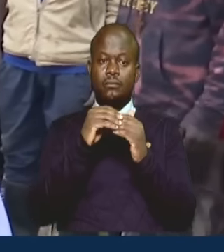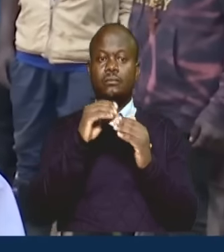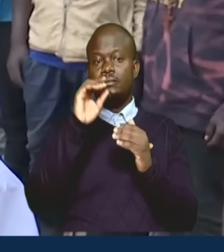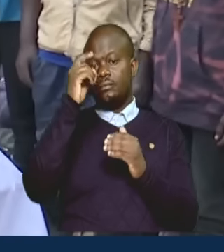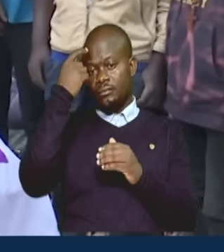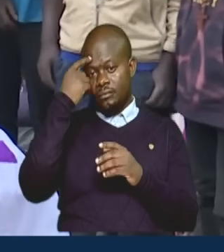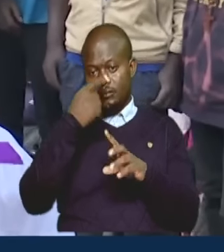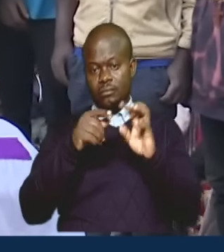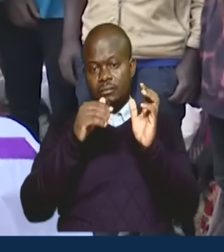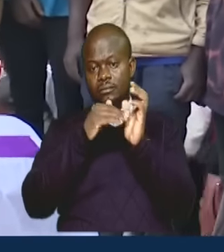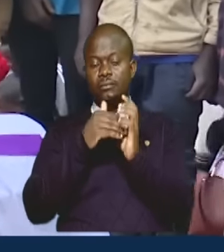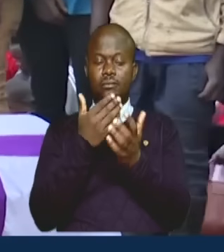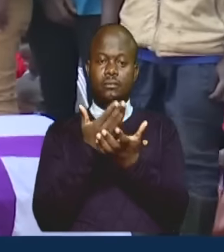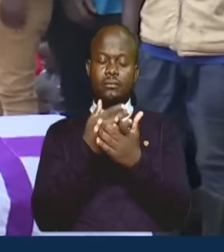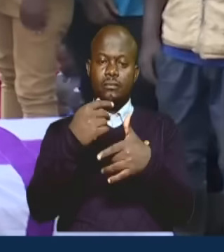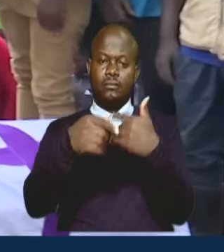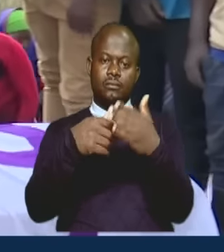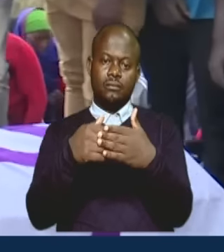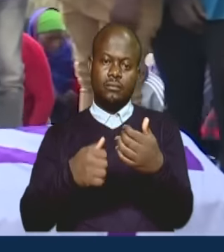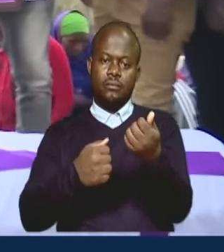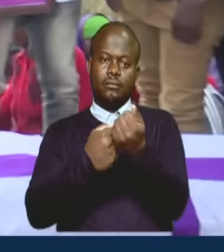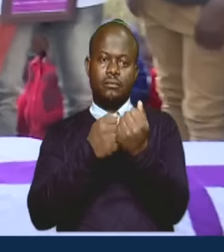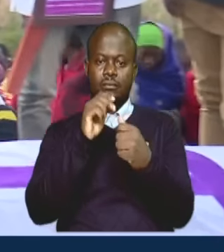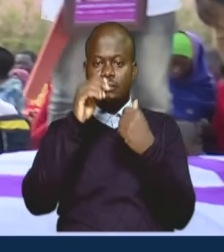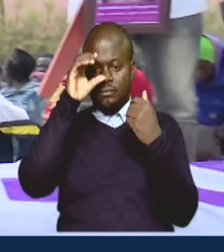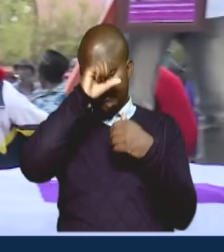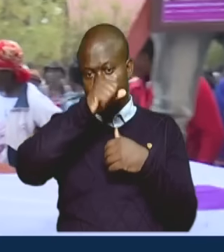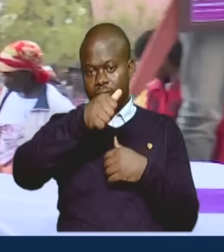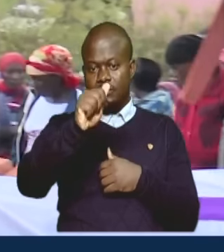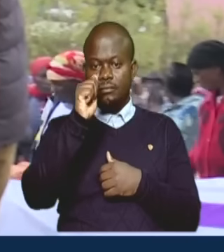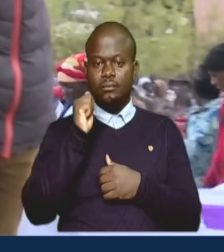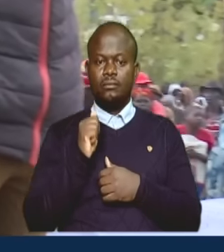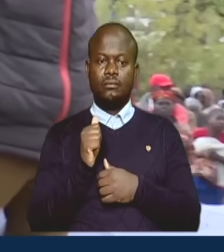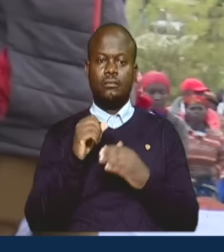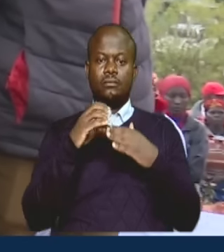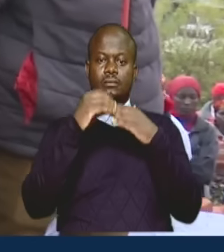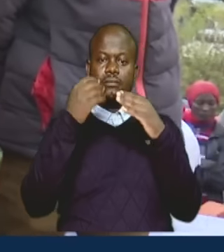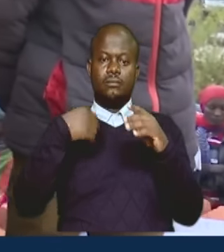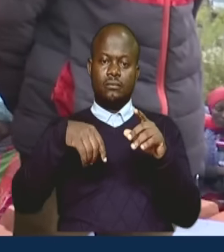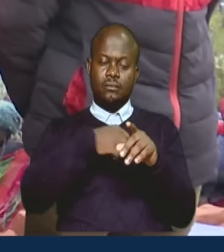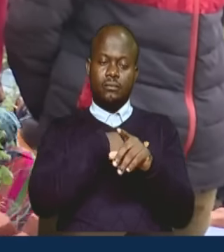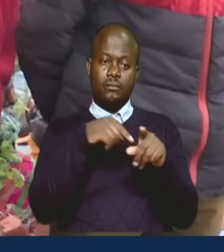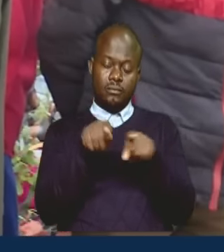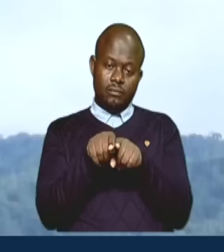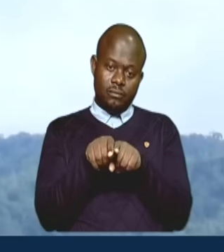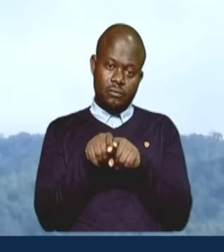kandi nazo zizakomeza gufata umugongo aba babuze ababo. Ubuyobozi rero natwe tuzakomeza kuba